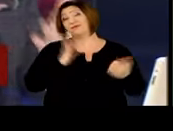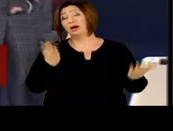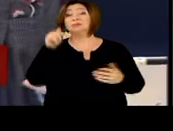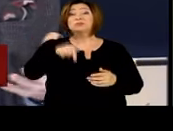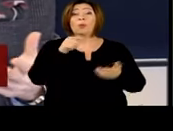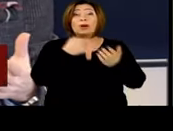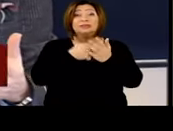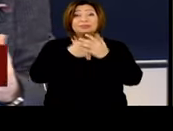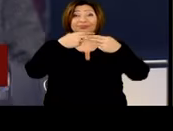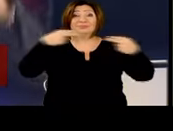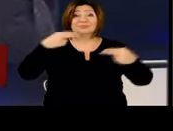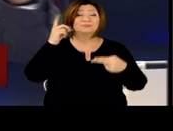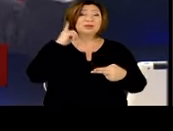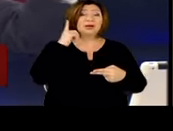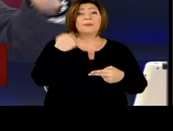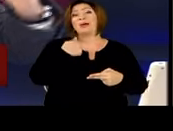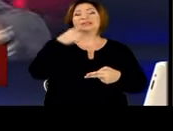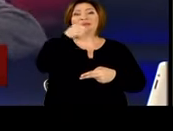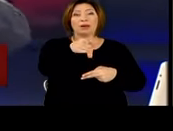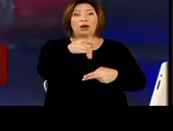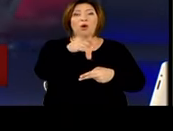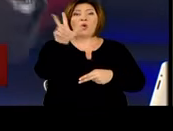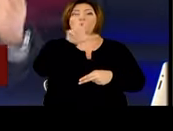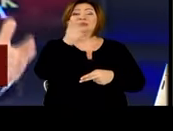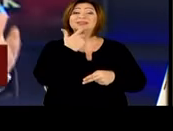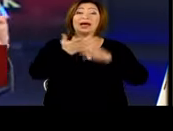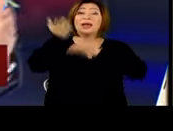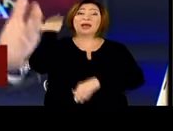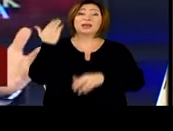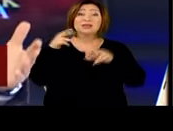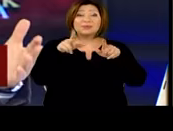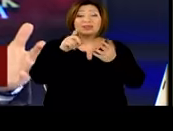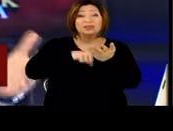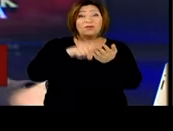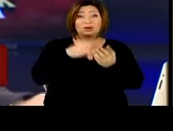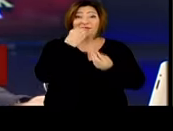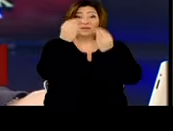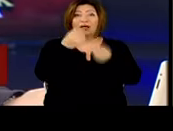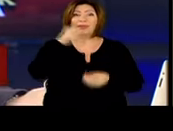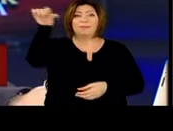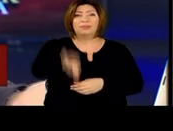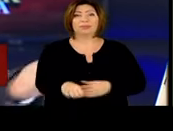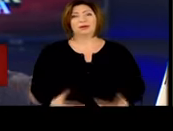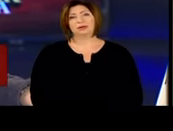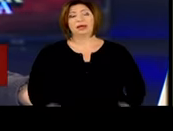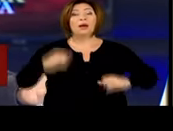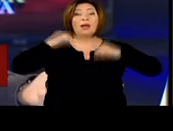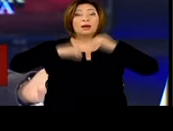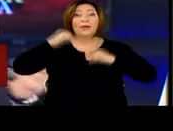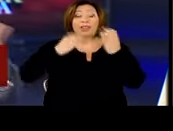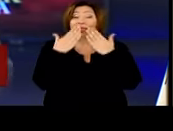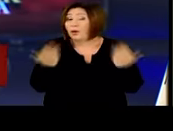bu markalardan bir tanesi dese ki arkadaş ben sana 30 sene önce yediğin gibi tavuk yedireceğim dese batar adam. Evet. Rekabet